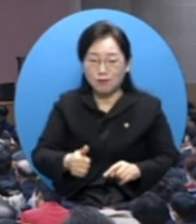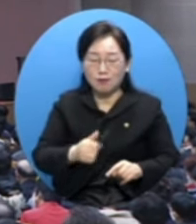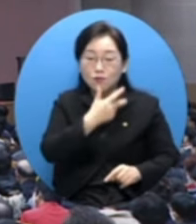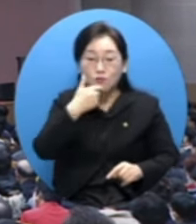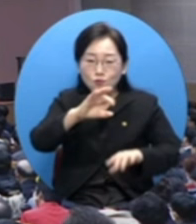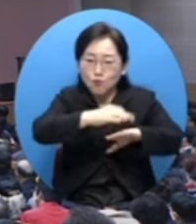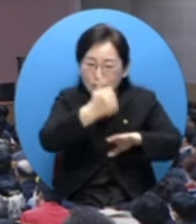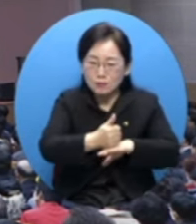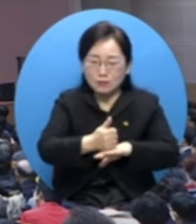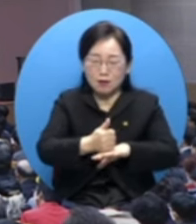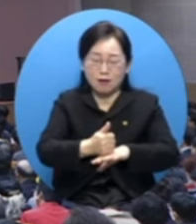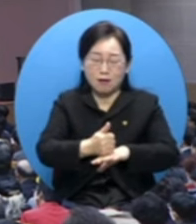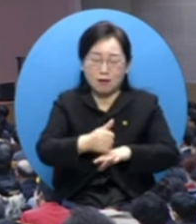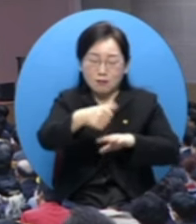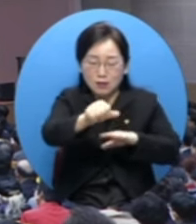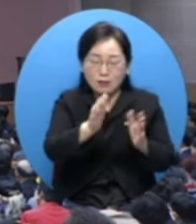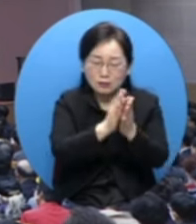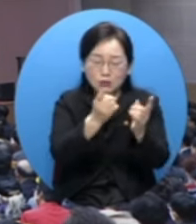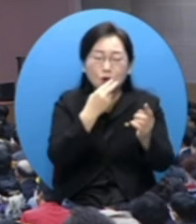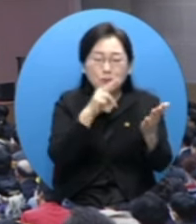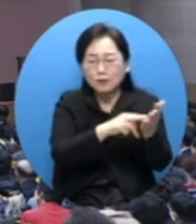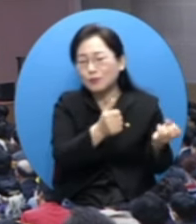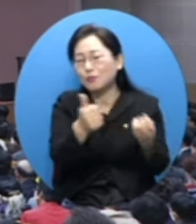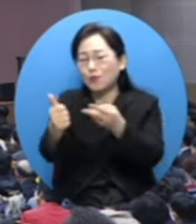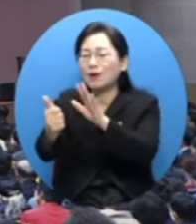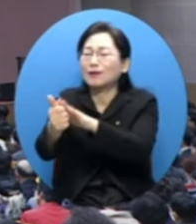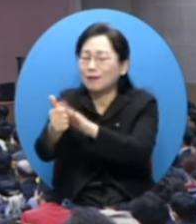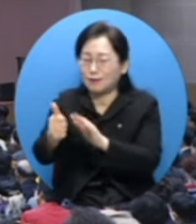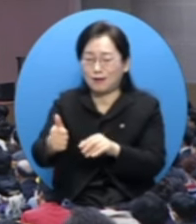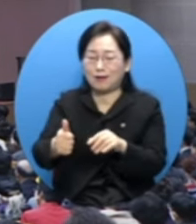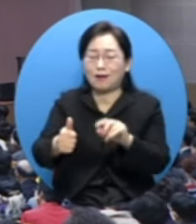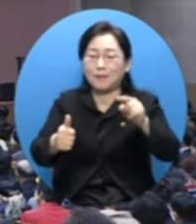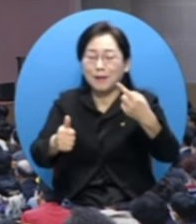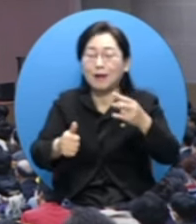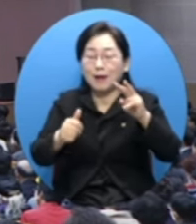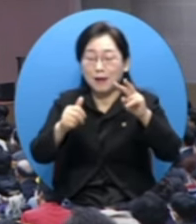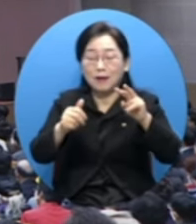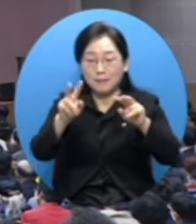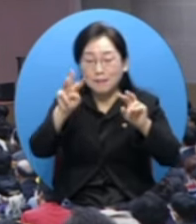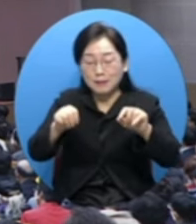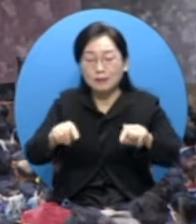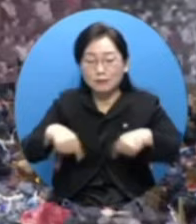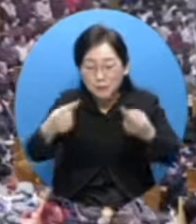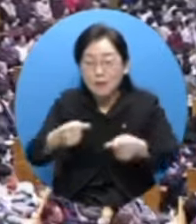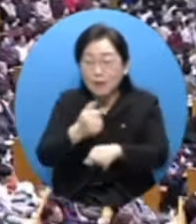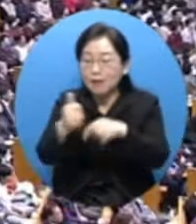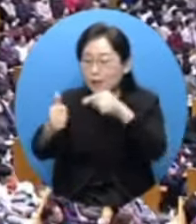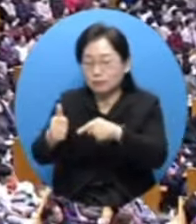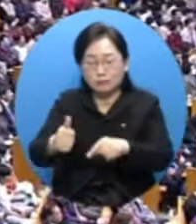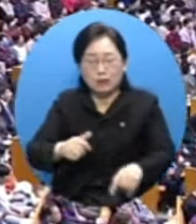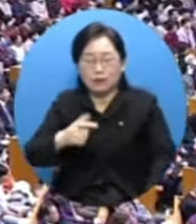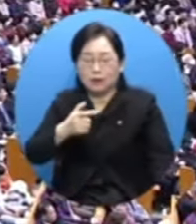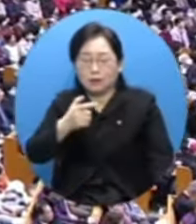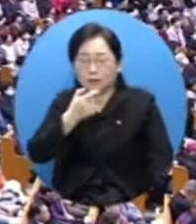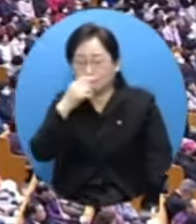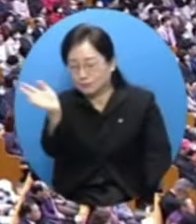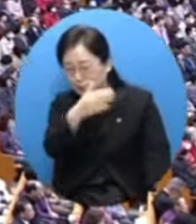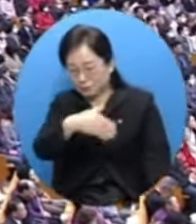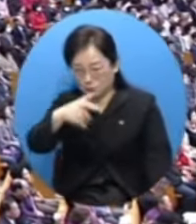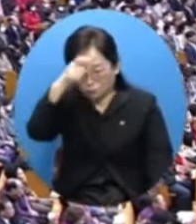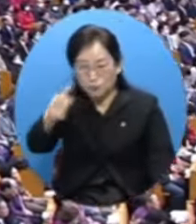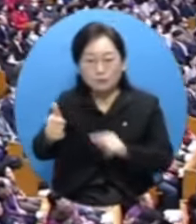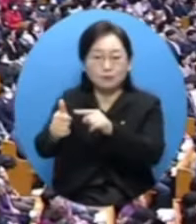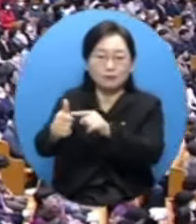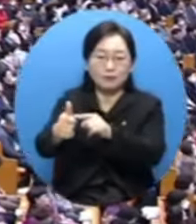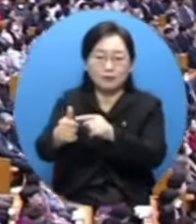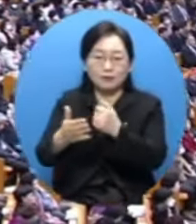친서를 보내서 100m 경주에 참여해 줄 것을 요청했지만은 에릭은 요지부동이었습니다. 그래서 영국 올림픽 위원회가, 이